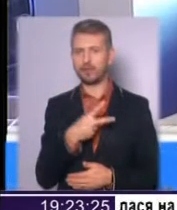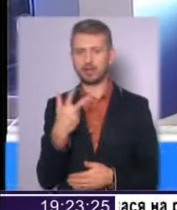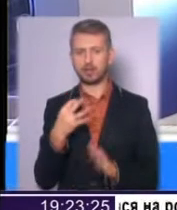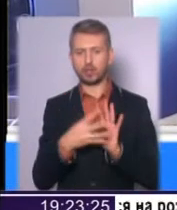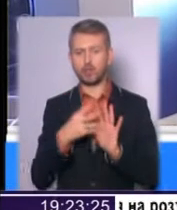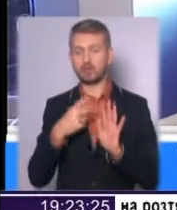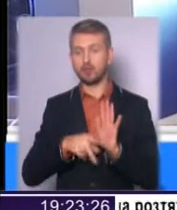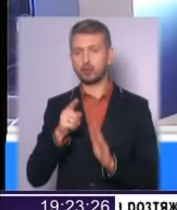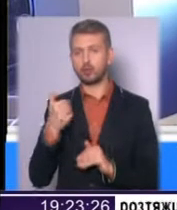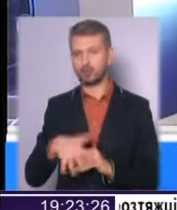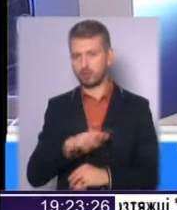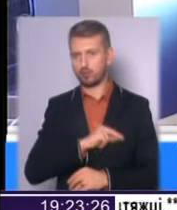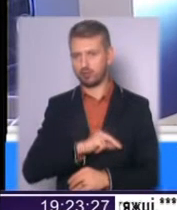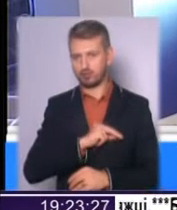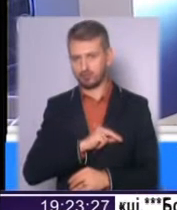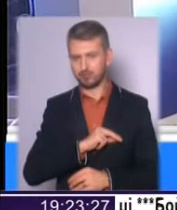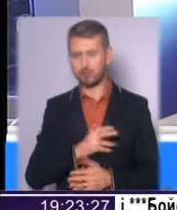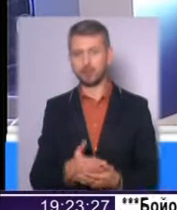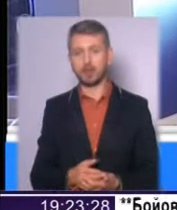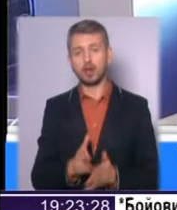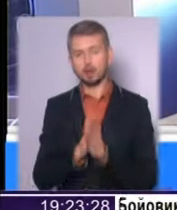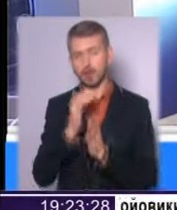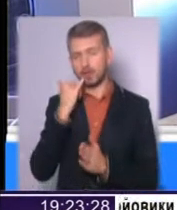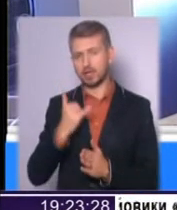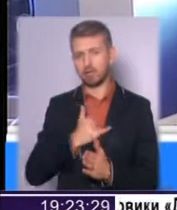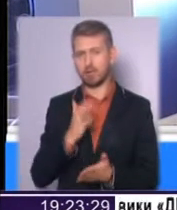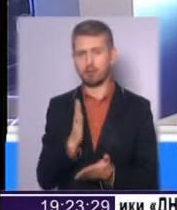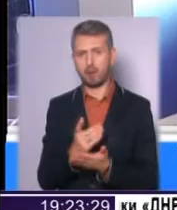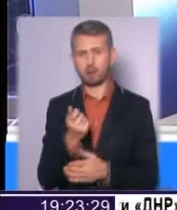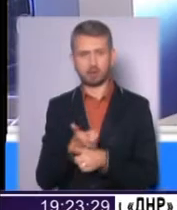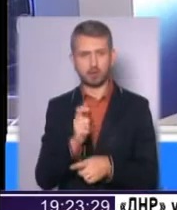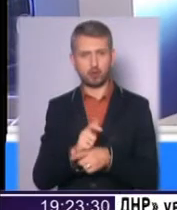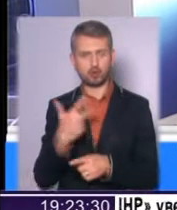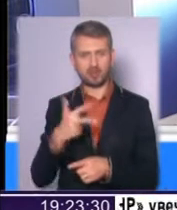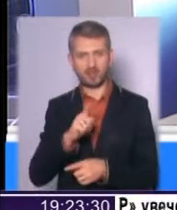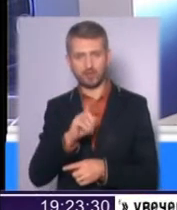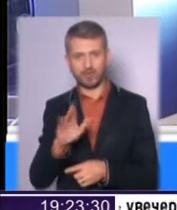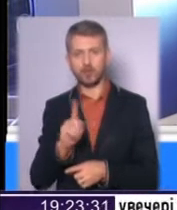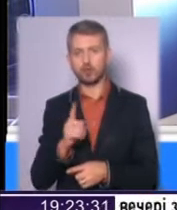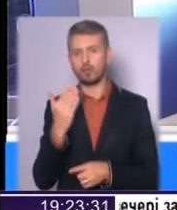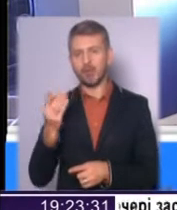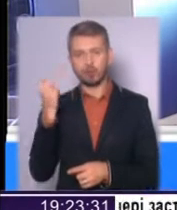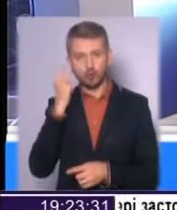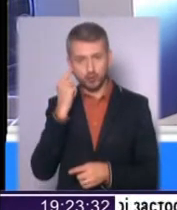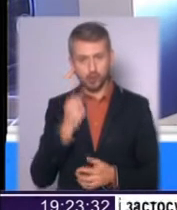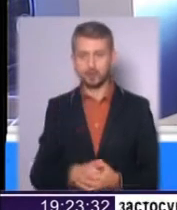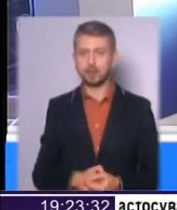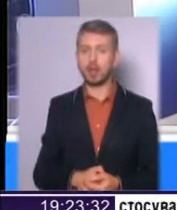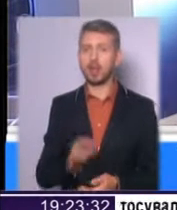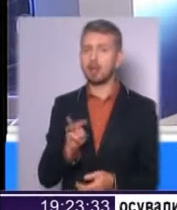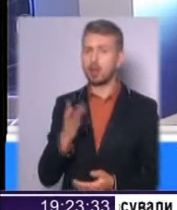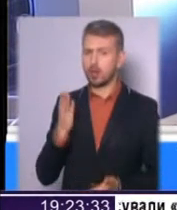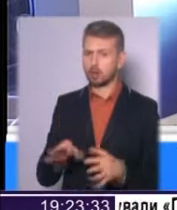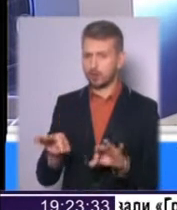говорити про майбутнє бізнесу, податки та роботу парламенту. В гостях у нас народний депутат від «Свободи», член Комітету з